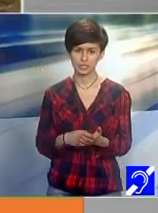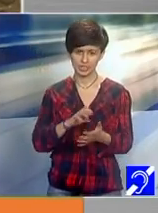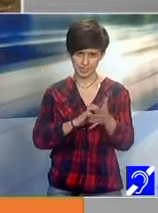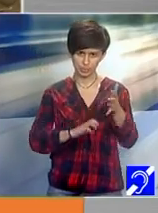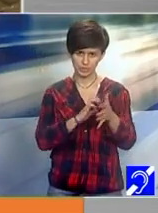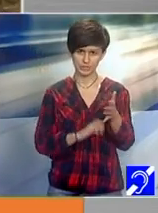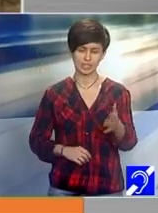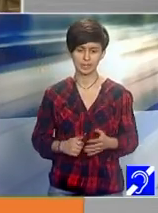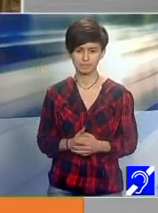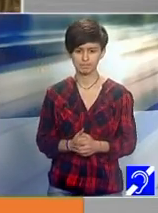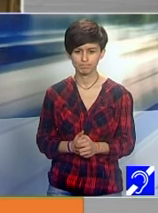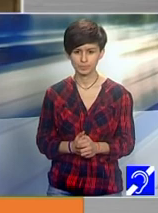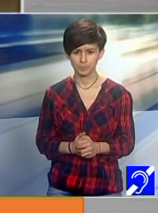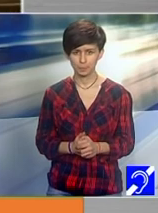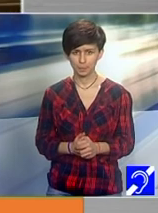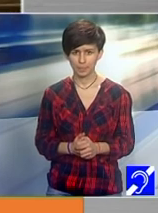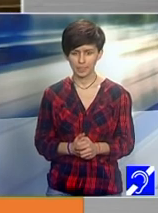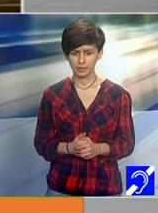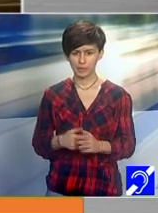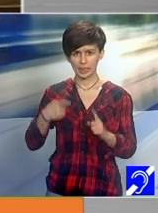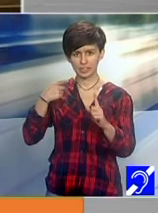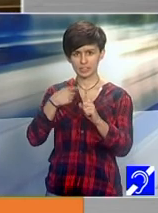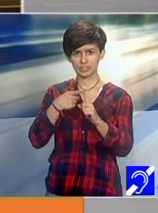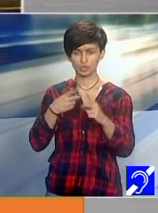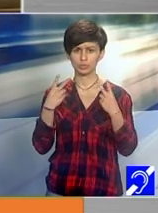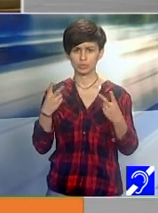Dar vă spun eu care este scopul principal al